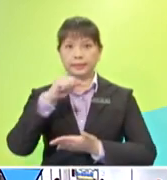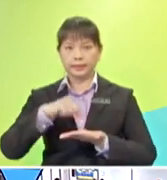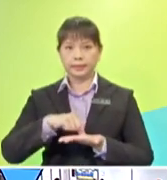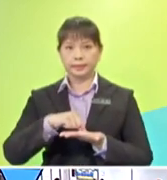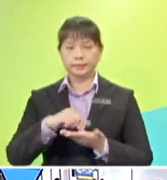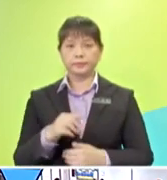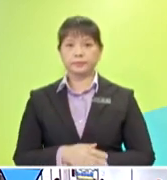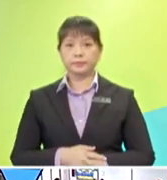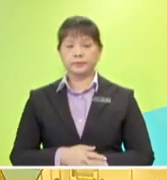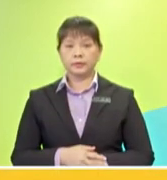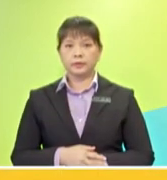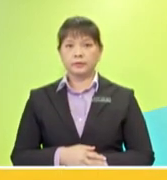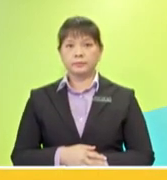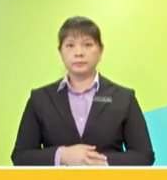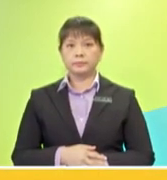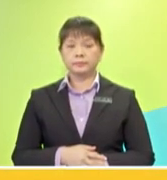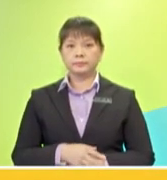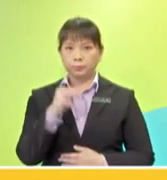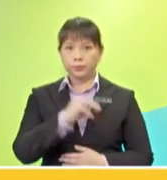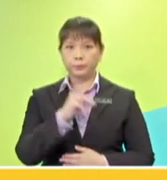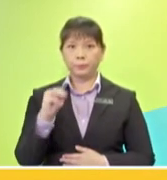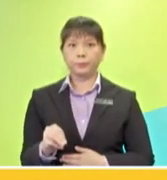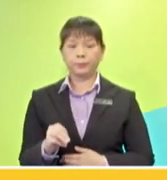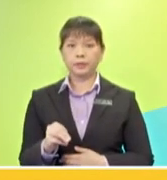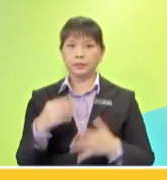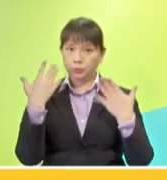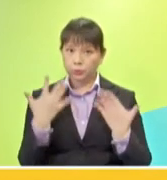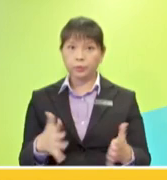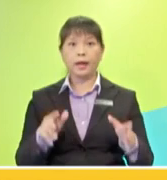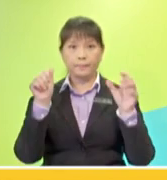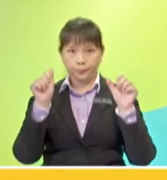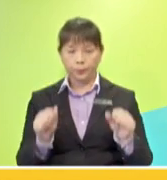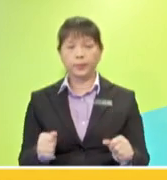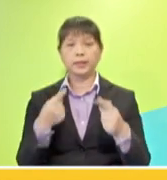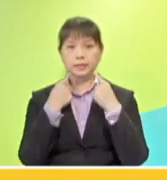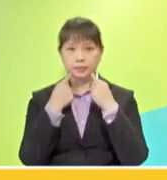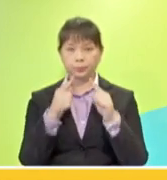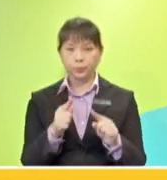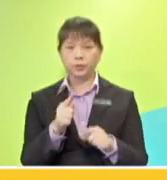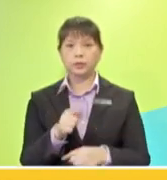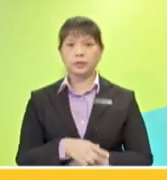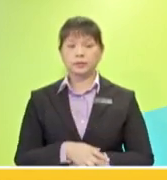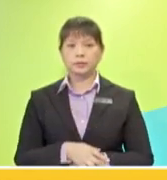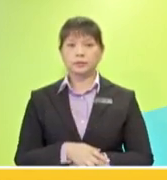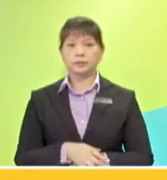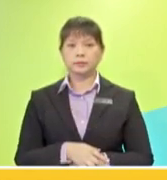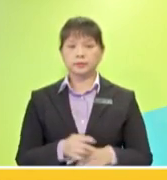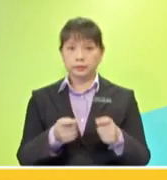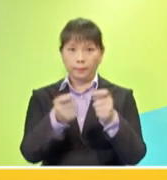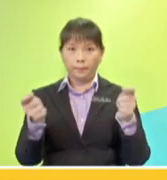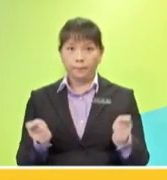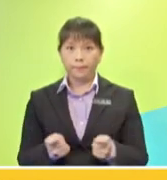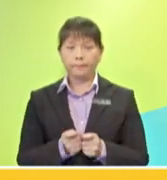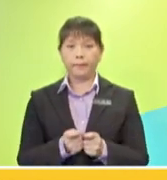boleh sebut nama-nama tempat yang akan kita sama-sama belajar selepas ini dan kita boleh